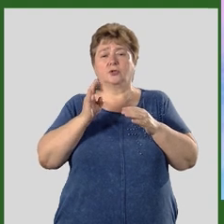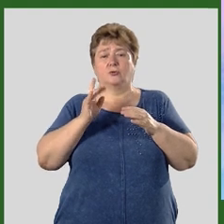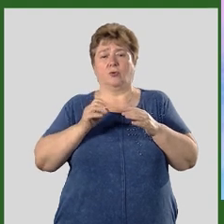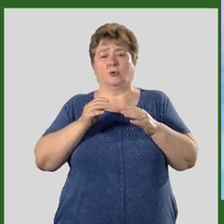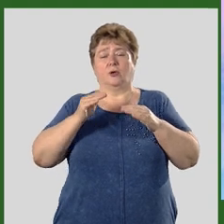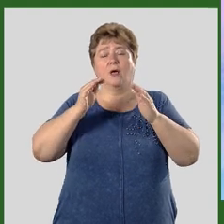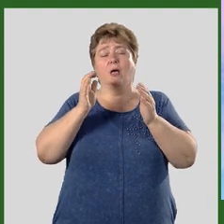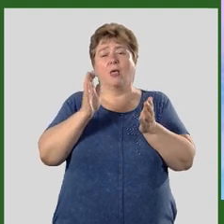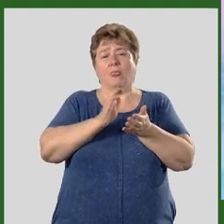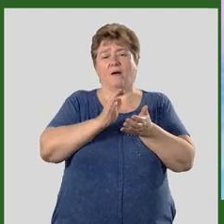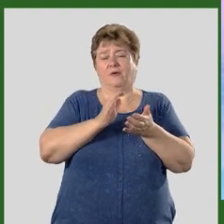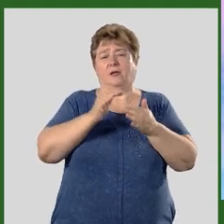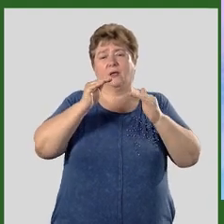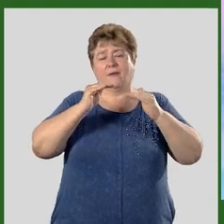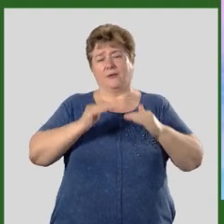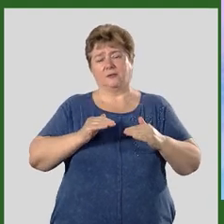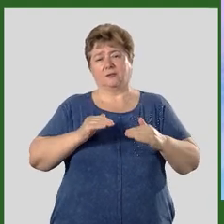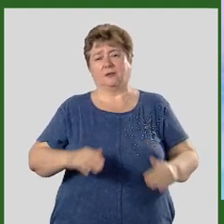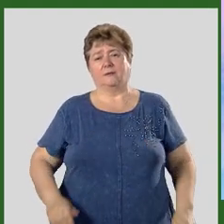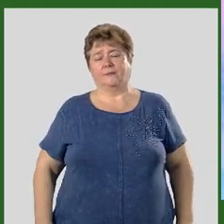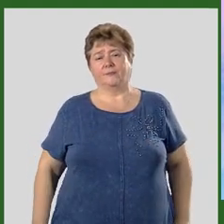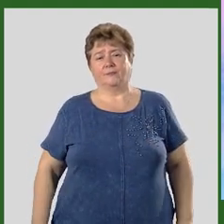давление низкое.